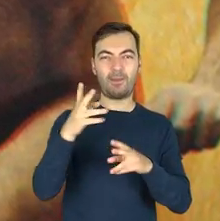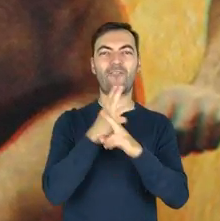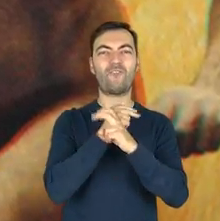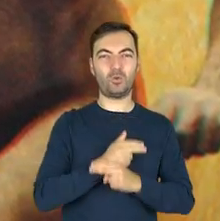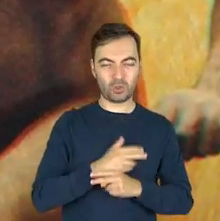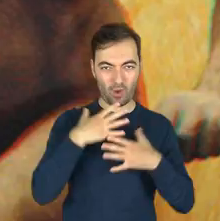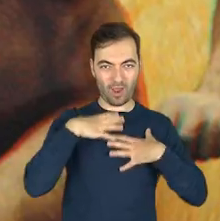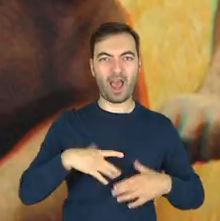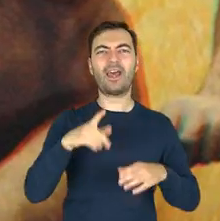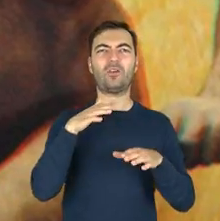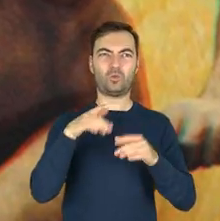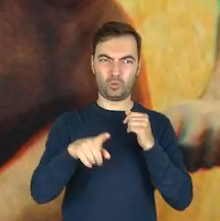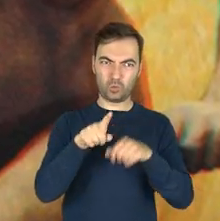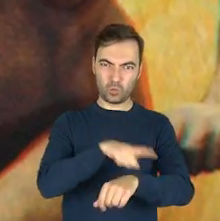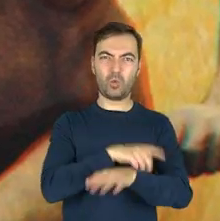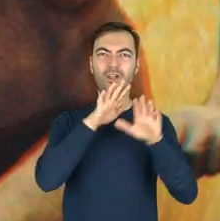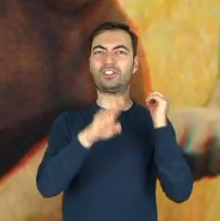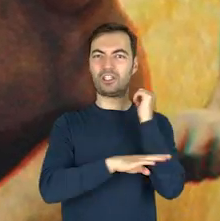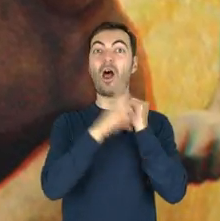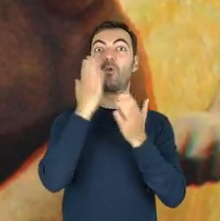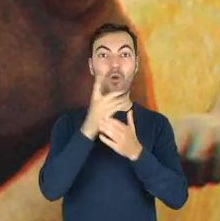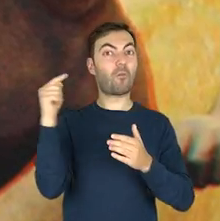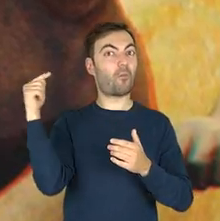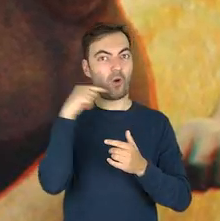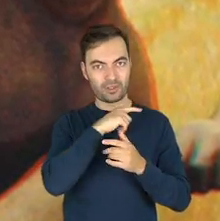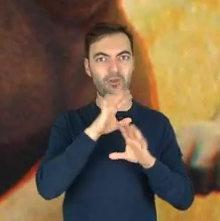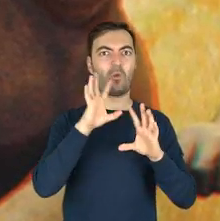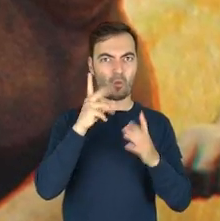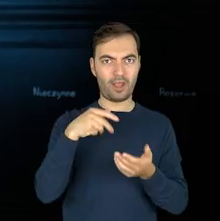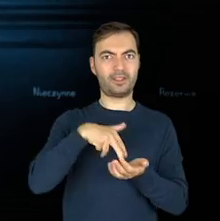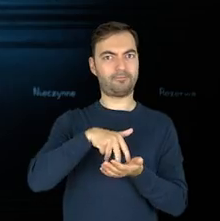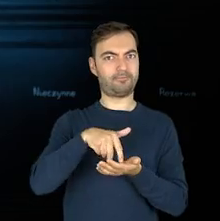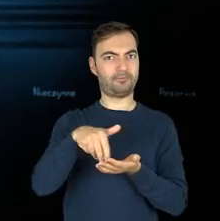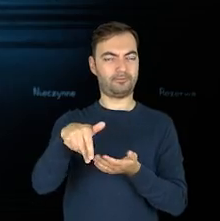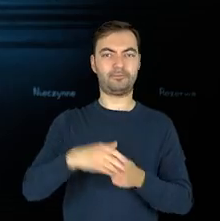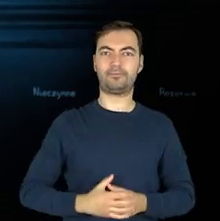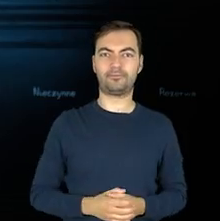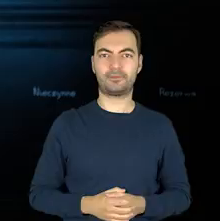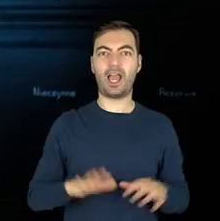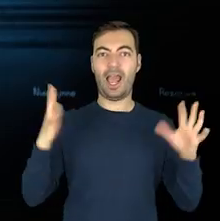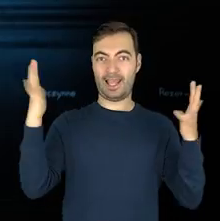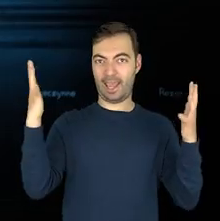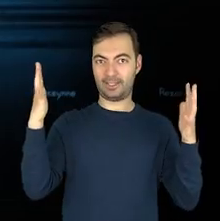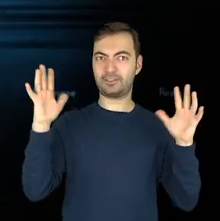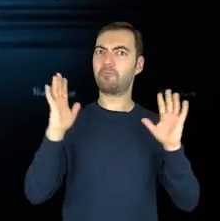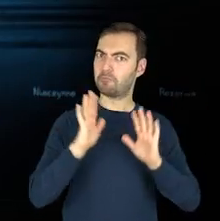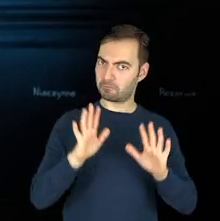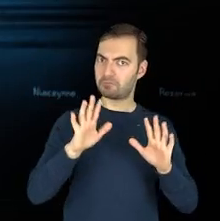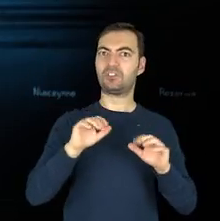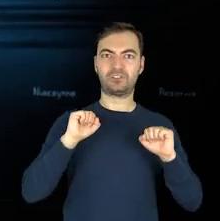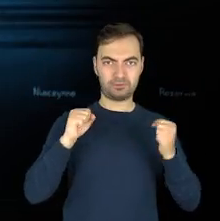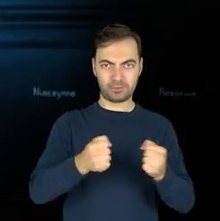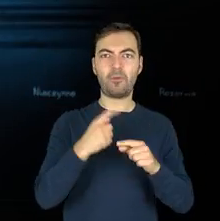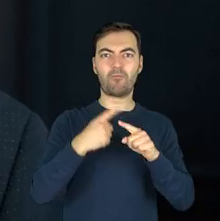spędzali na drzewach, ale potrafili już całkiem nieźle chodzić na dwóch nogach. Ręce zaś mieli na tyle sprawne, że zaczęli wytwarzać